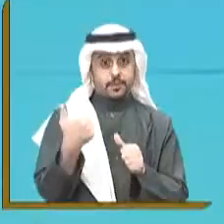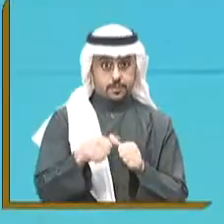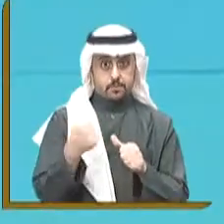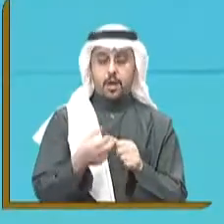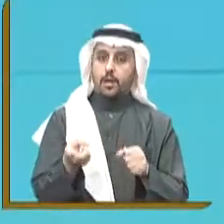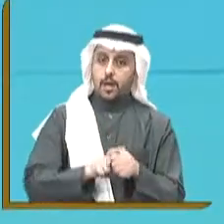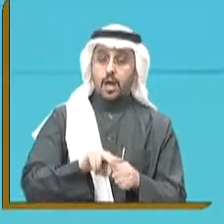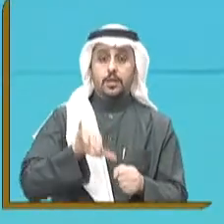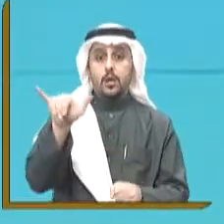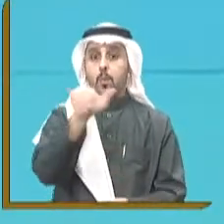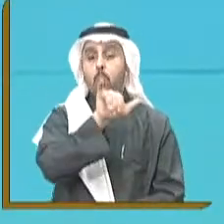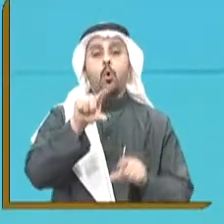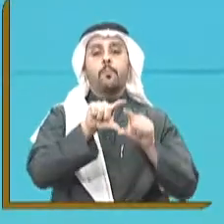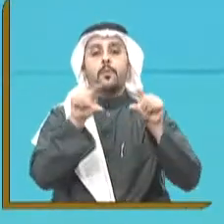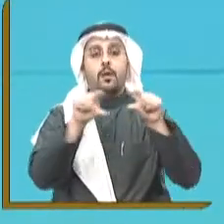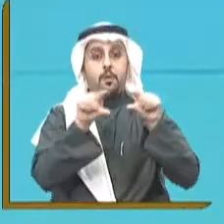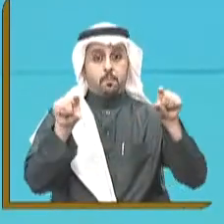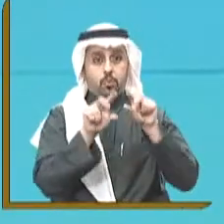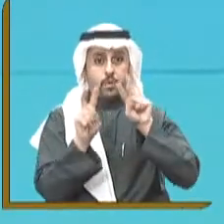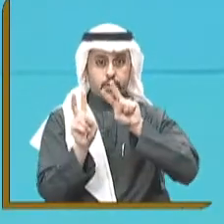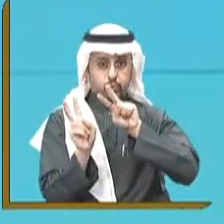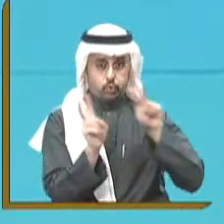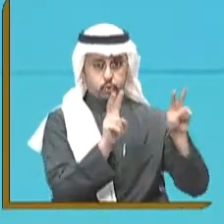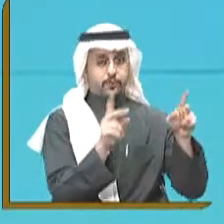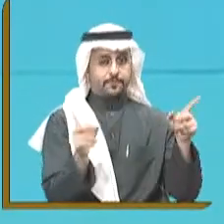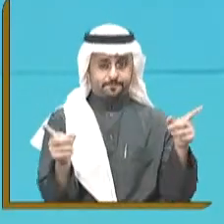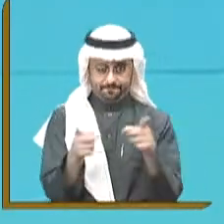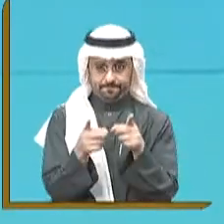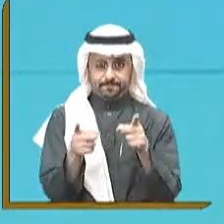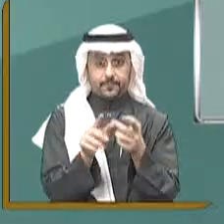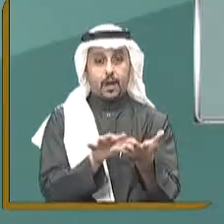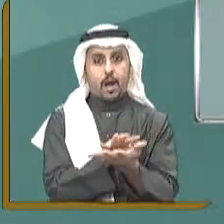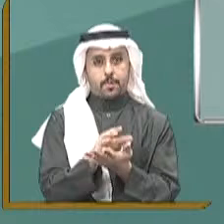ونشرتنا انتهت، بقي أن نذكركم بأبرز ما جاء فيها.